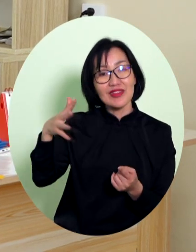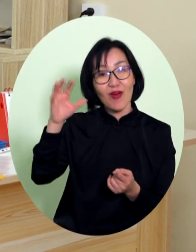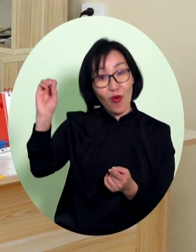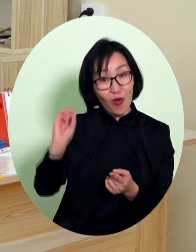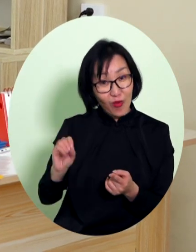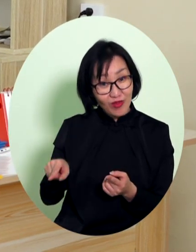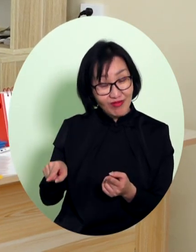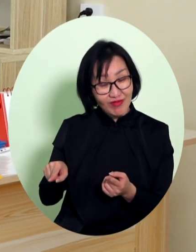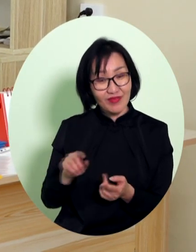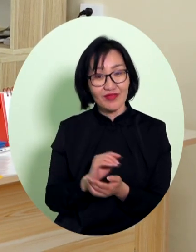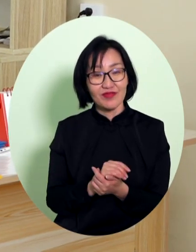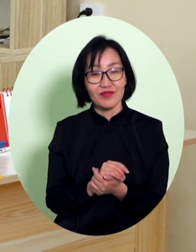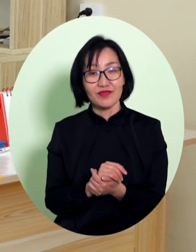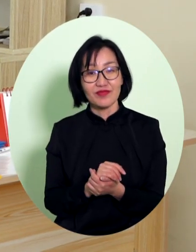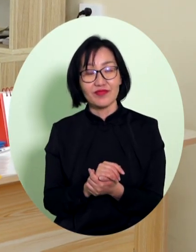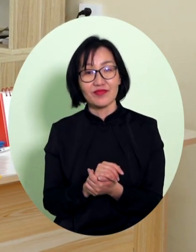35%.